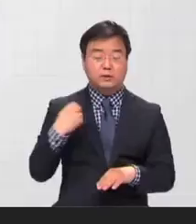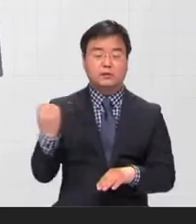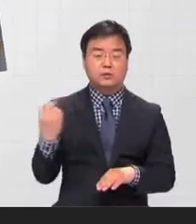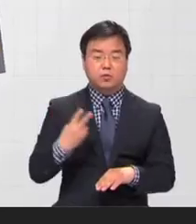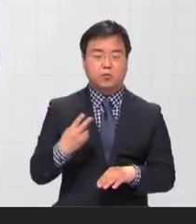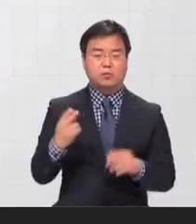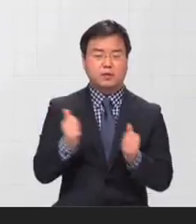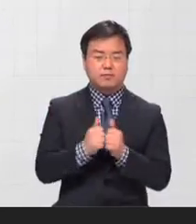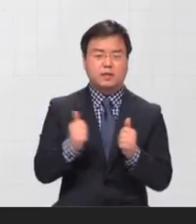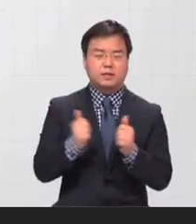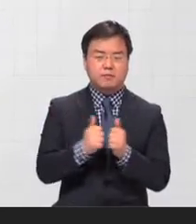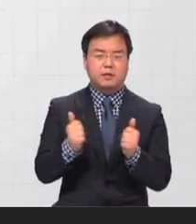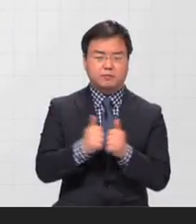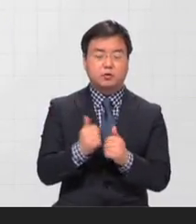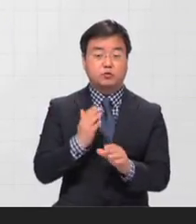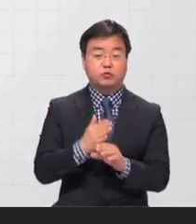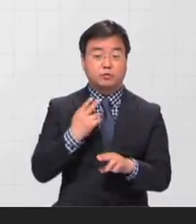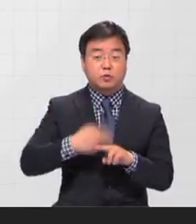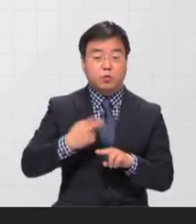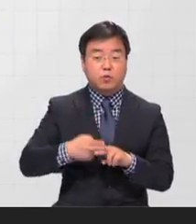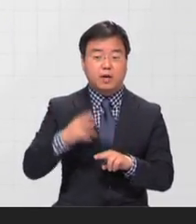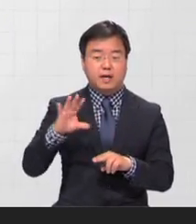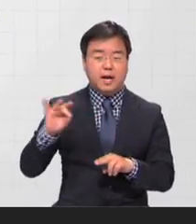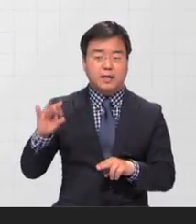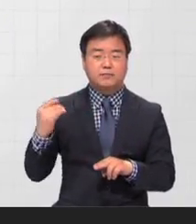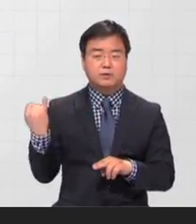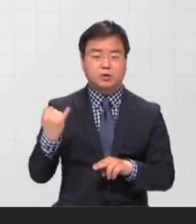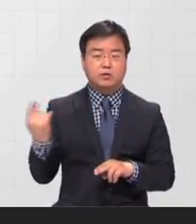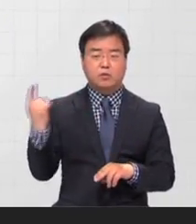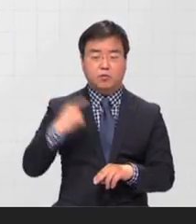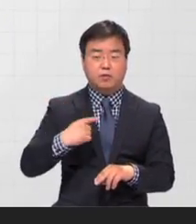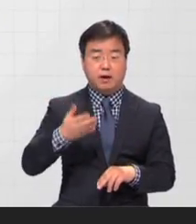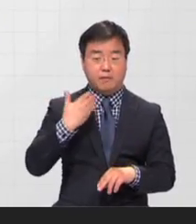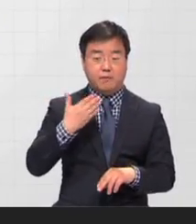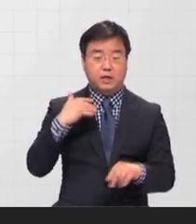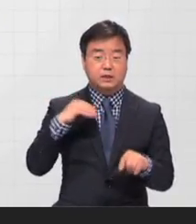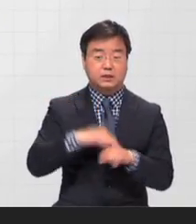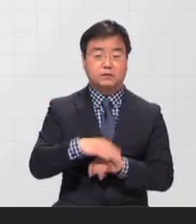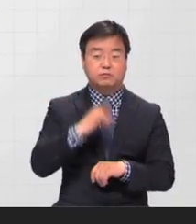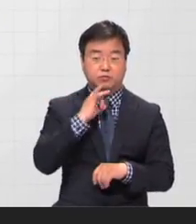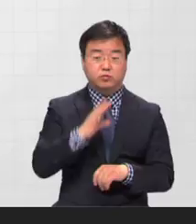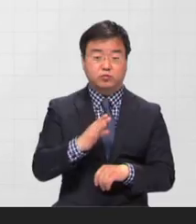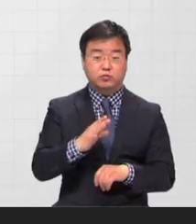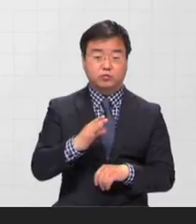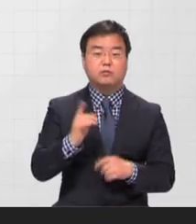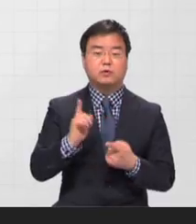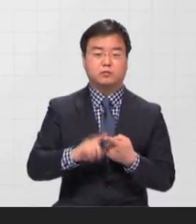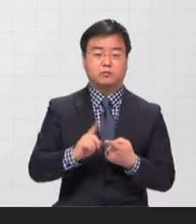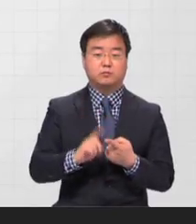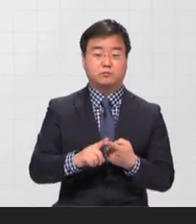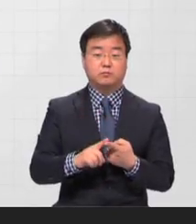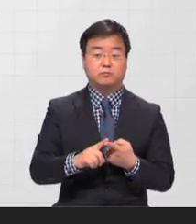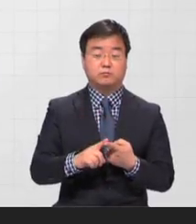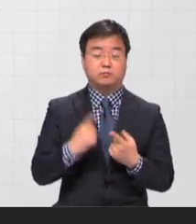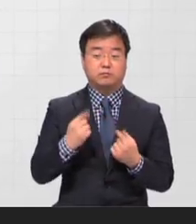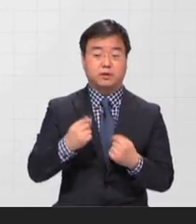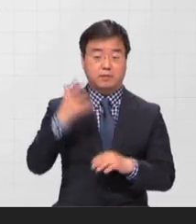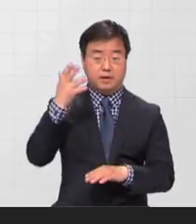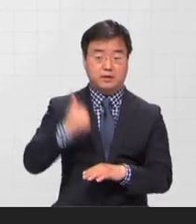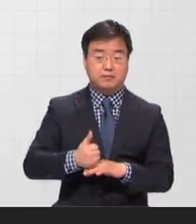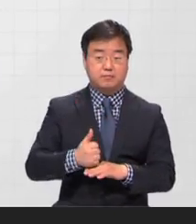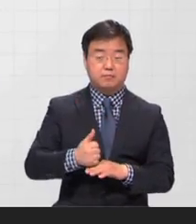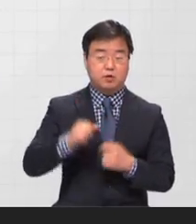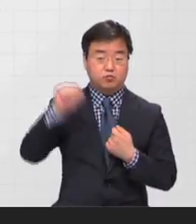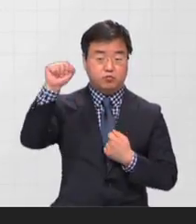법칙 남자들이 요리하고 가끔가다 여자 한 명 나오면 먹는 담당이고 삼시세끼도 방금 말씀드린 차승원 박정원 씨, 맨 마지막에